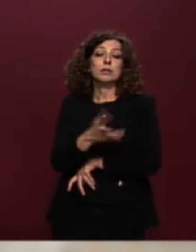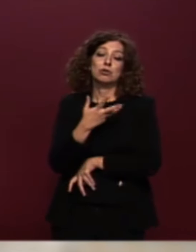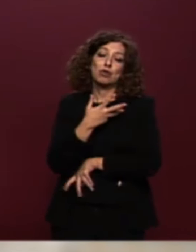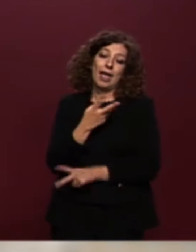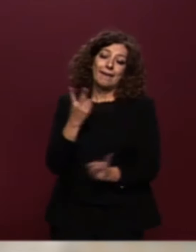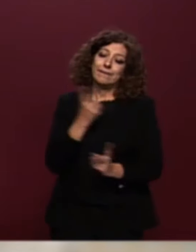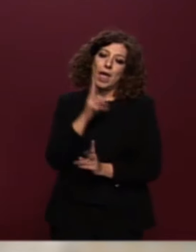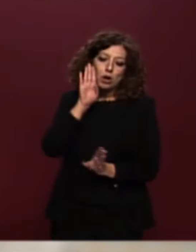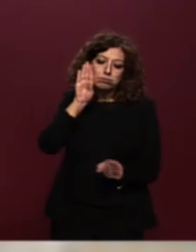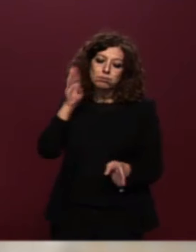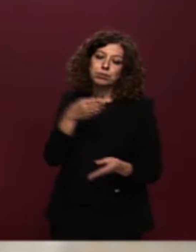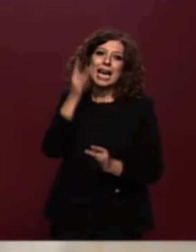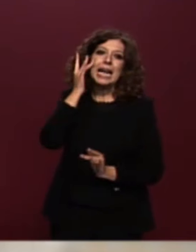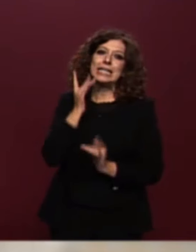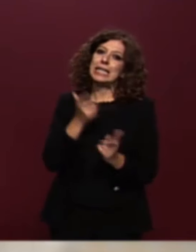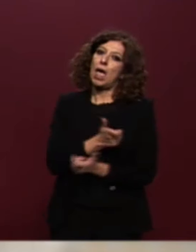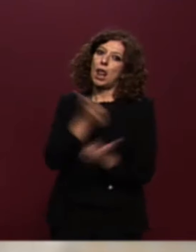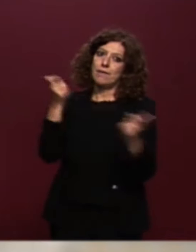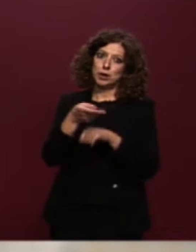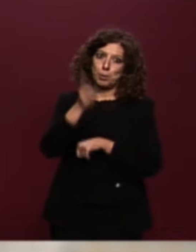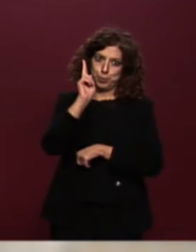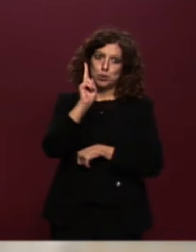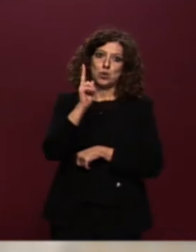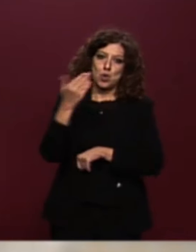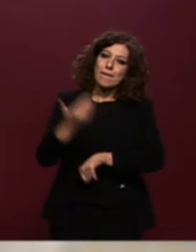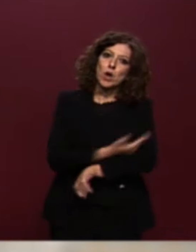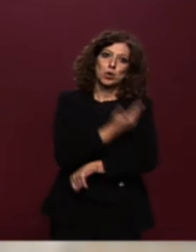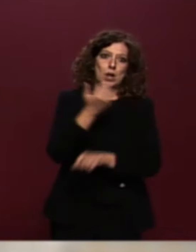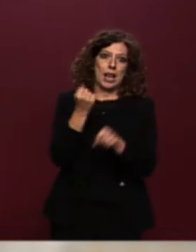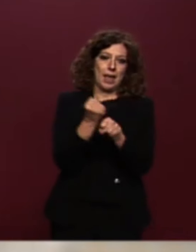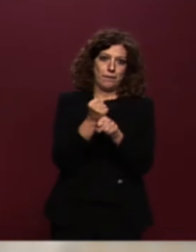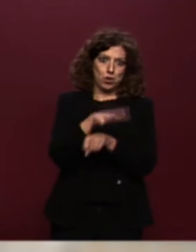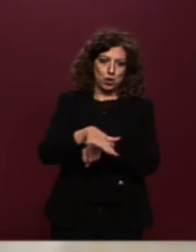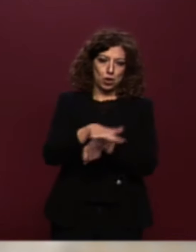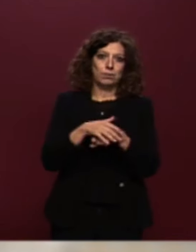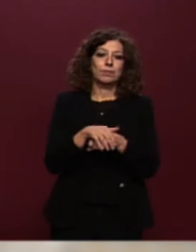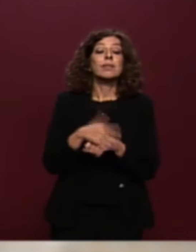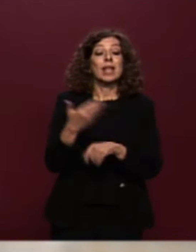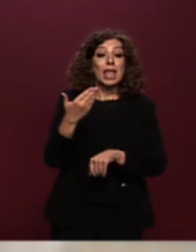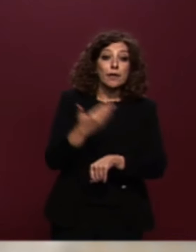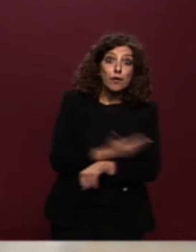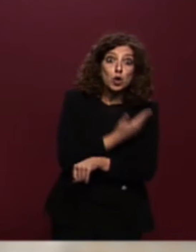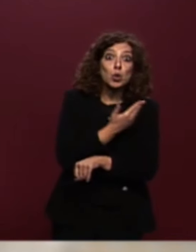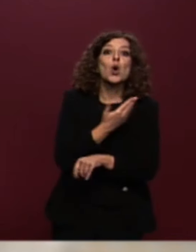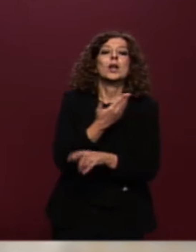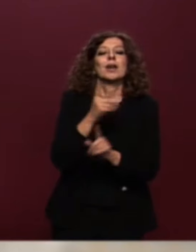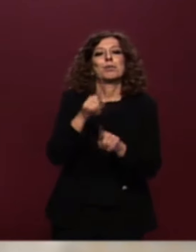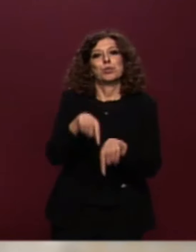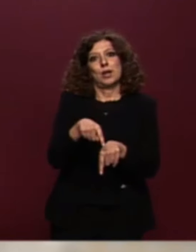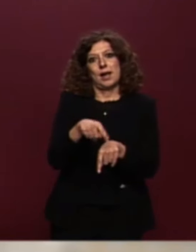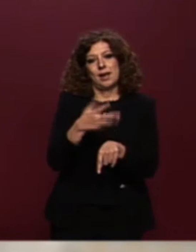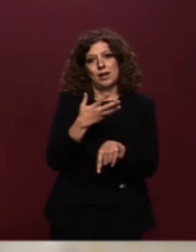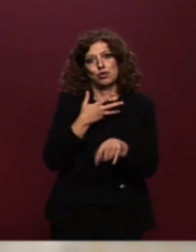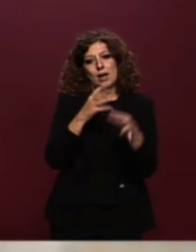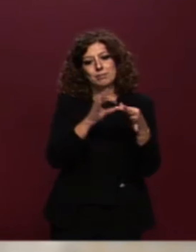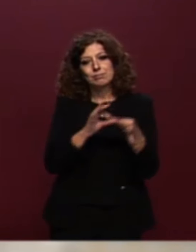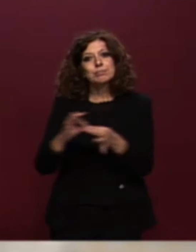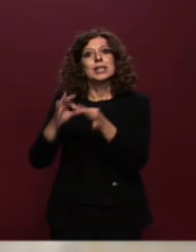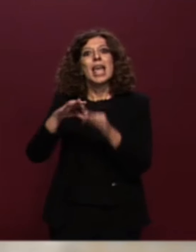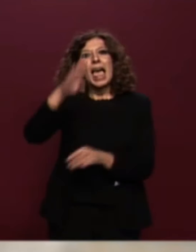si concentrano i rischi più elevati di infortuni sul lavoro, il secondo su cui, oltre agli infortuni, come noto, si concentrano anche fenomeni di